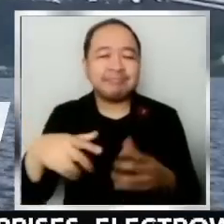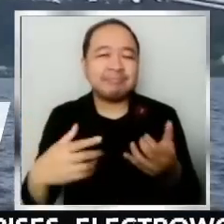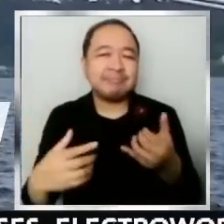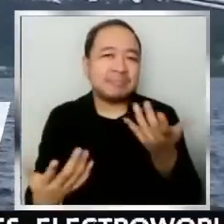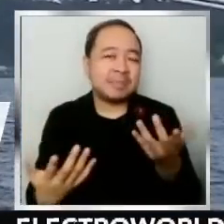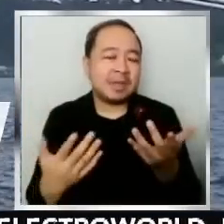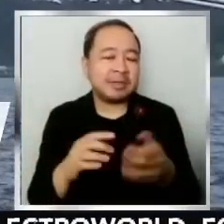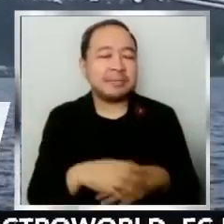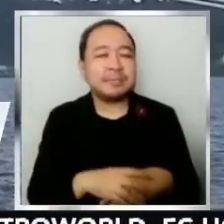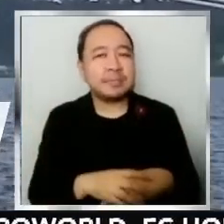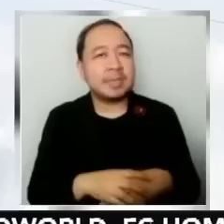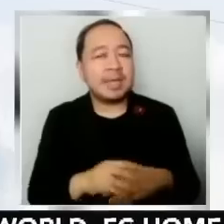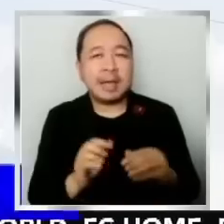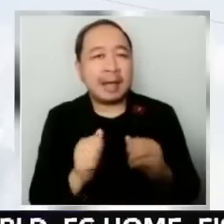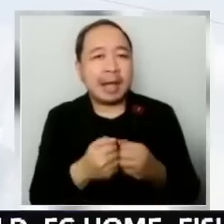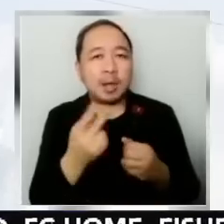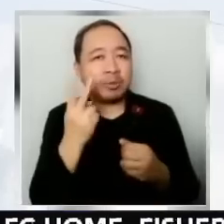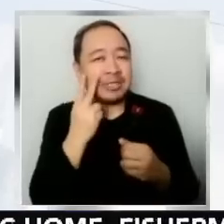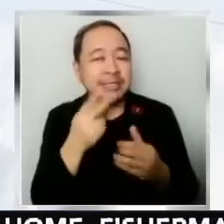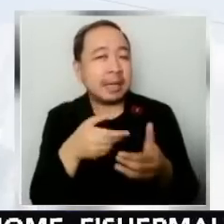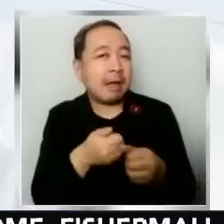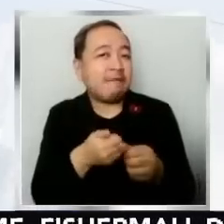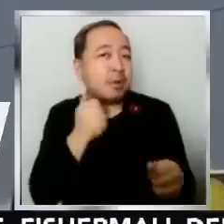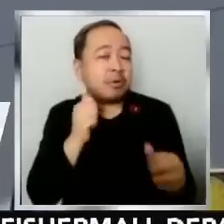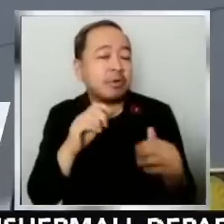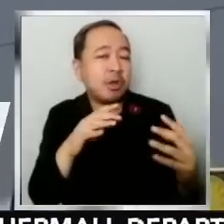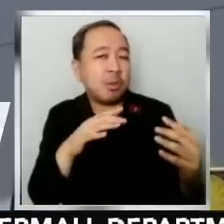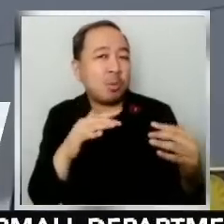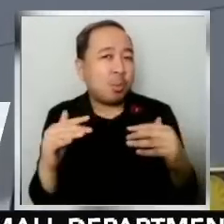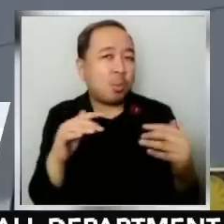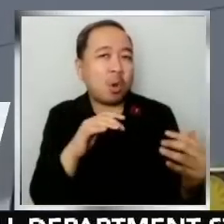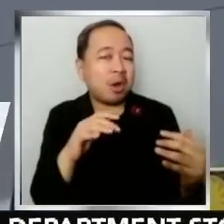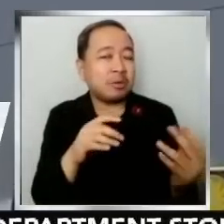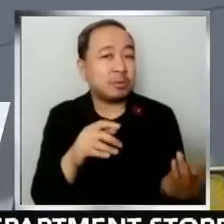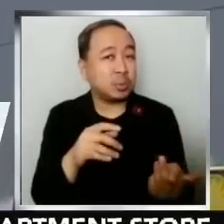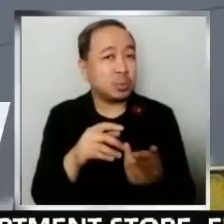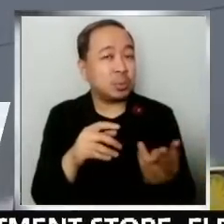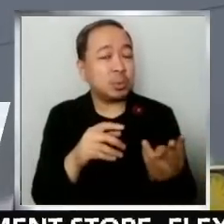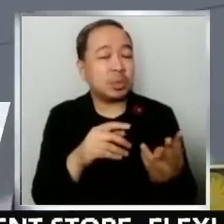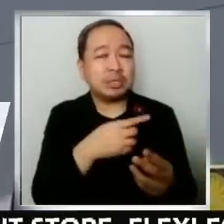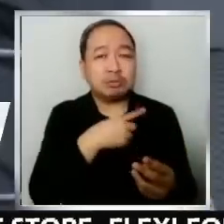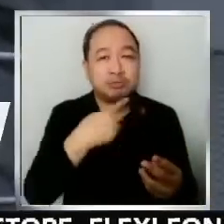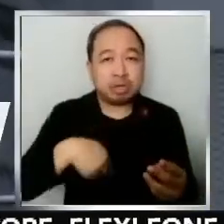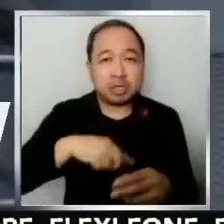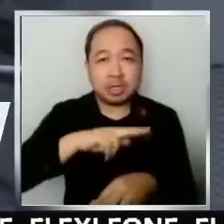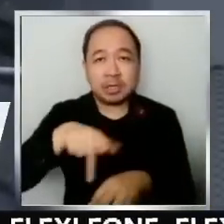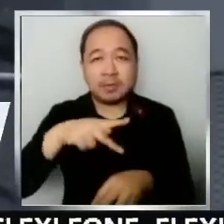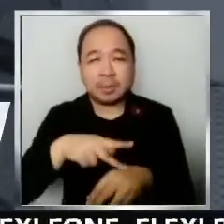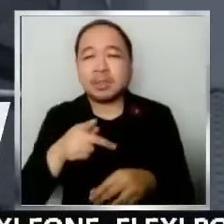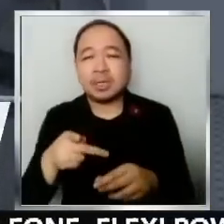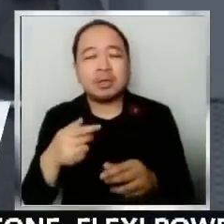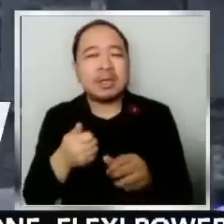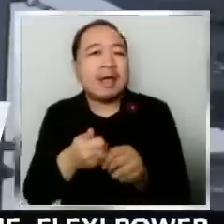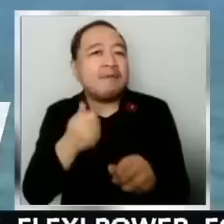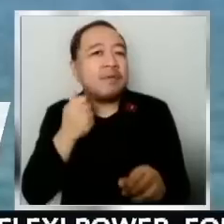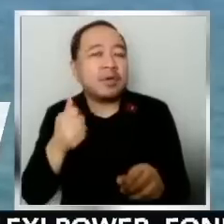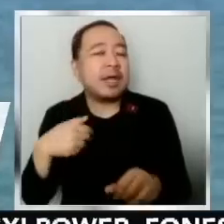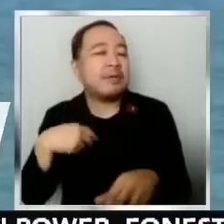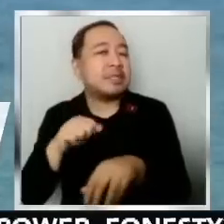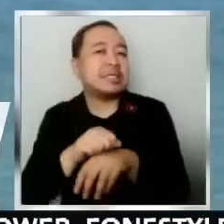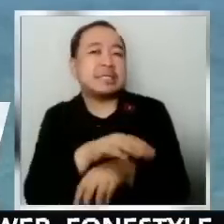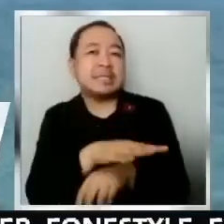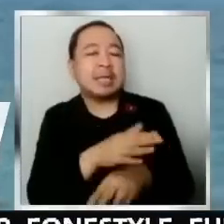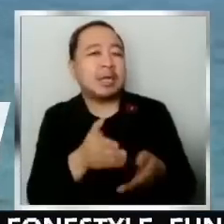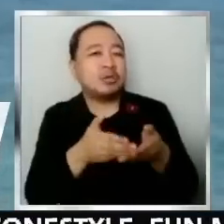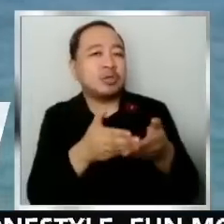maiwasan ang armadong komprontasyon sa pagitan ng dalawang bansa iniiwas ang pagpapadala ng gray ships o mga barko ng milit sa